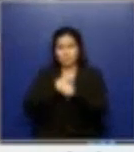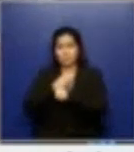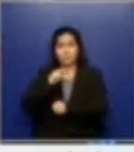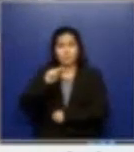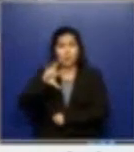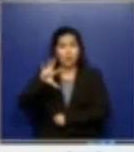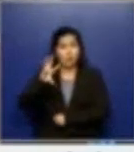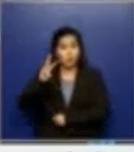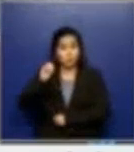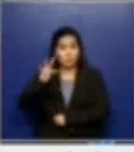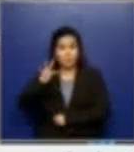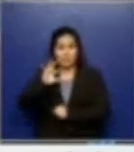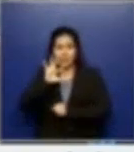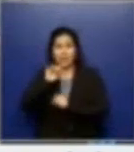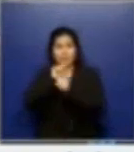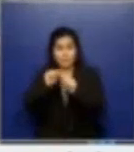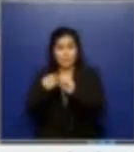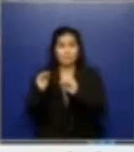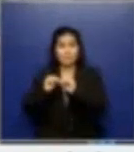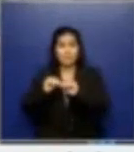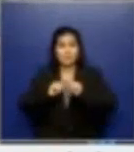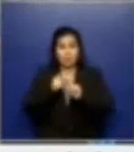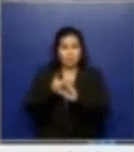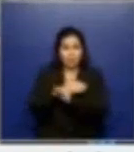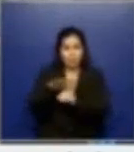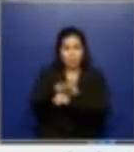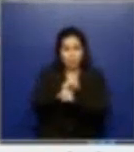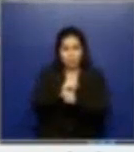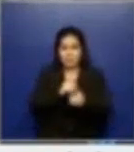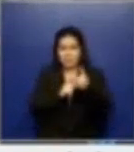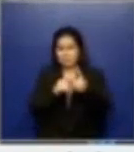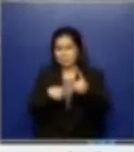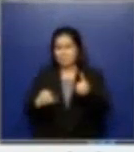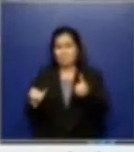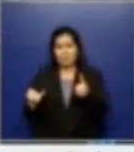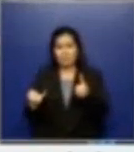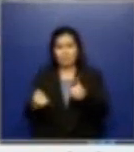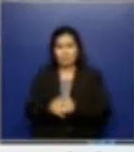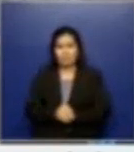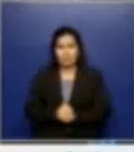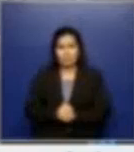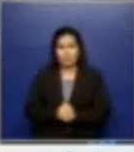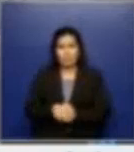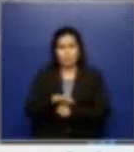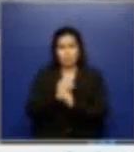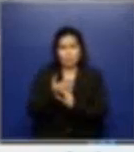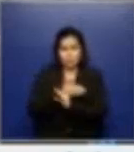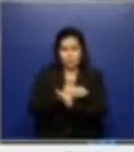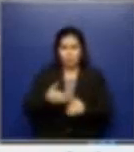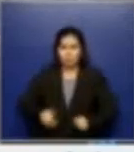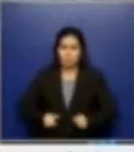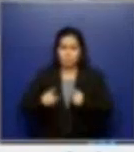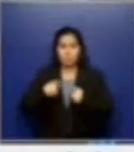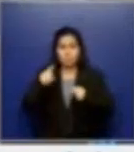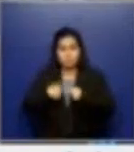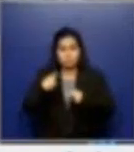ต 5% มันยังสู้ตอนก่อนโควิดไม่ได้ก่อนโควิดเราก็ลำบากแทบตายแล้ว